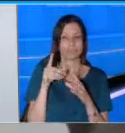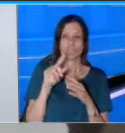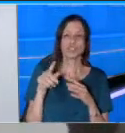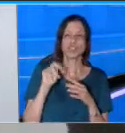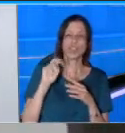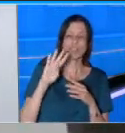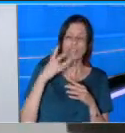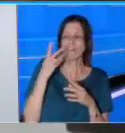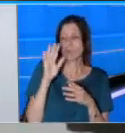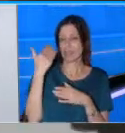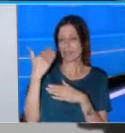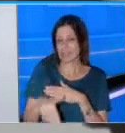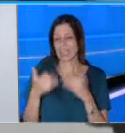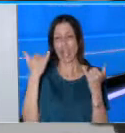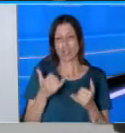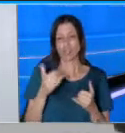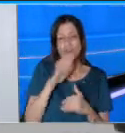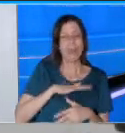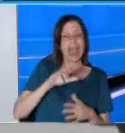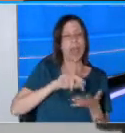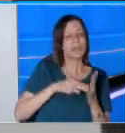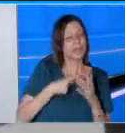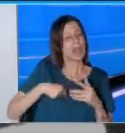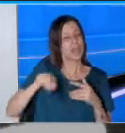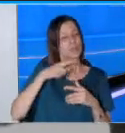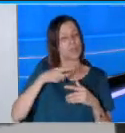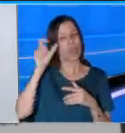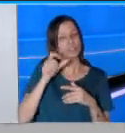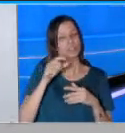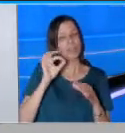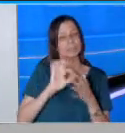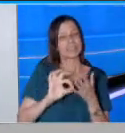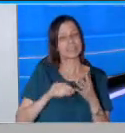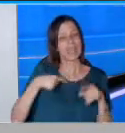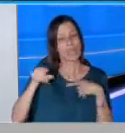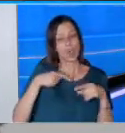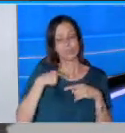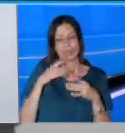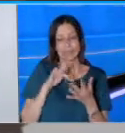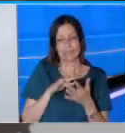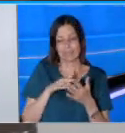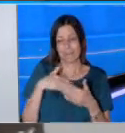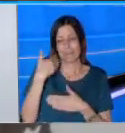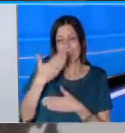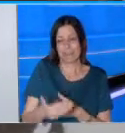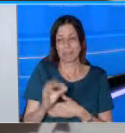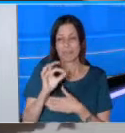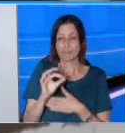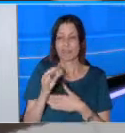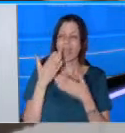הפסיקה, עכשיו המערכה המדינית, ואנחנו, אנשי משרד החוץ, נמצאים בקו ראשון לעזור, להגן ולדחות,